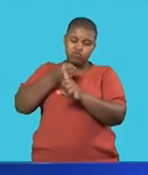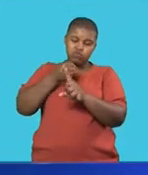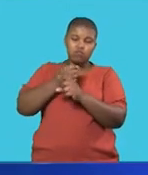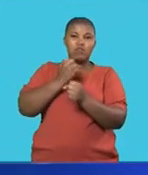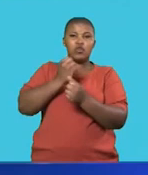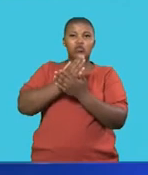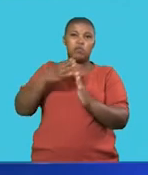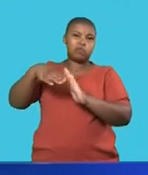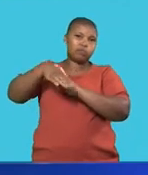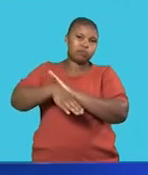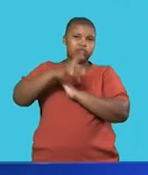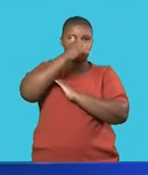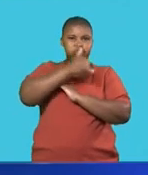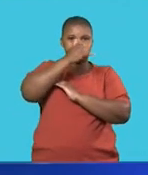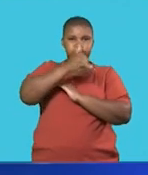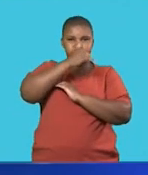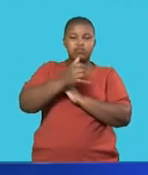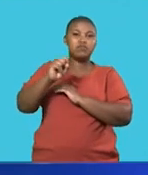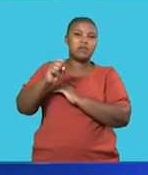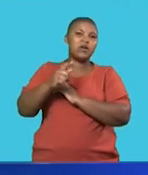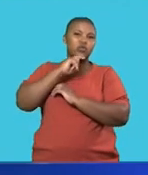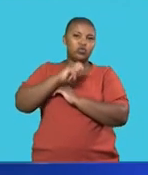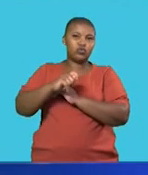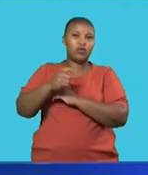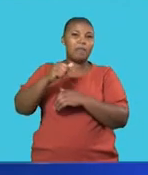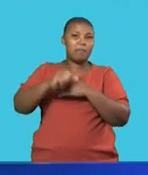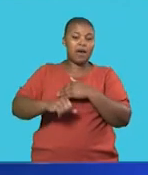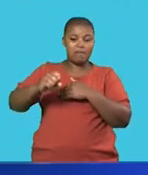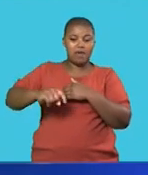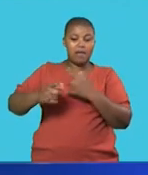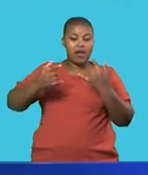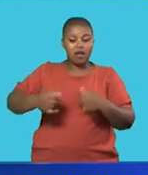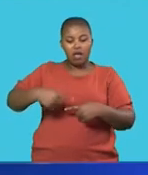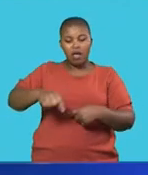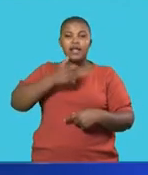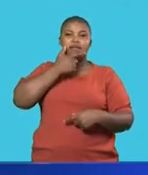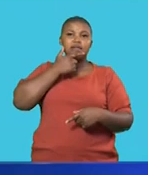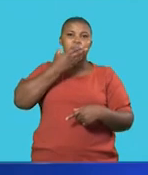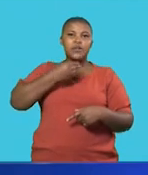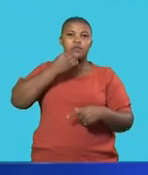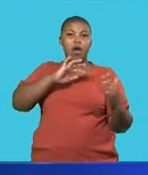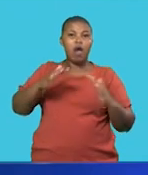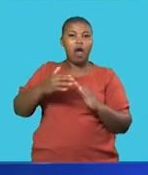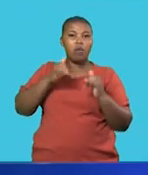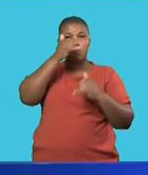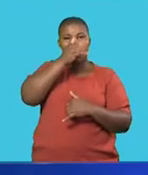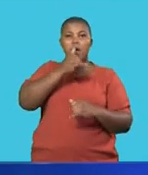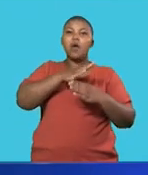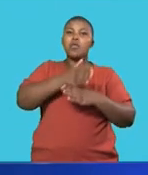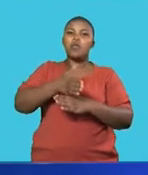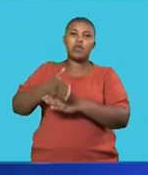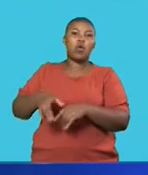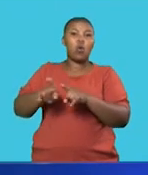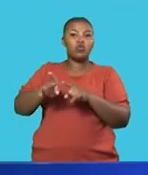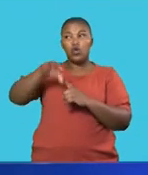theoleng phahamo ya mesebetsi ya botlokotsebe pakeng tsa kgwedi ya Phupu le kgwedi ya Lwetse monongwaga. Mo a boletseng ha sena e le sesupo sa gore bashanyana ba